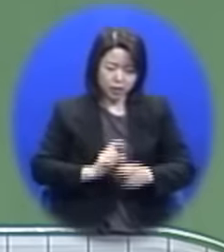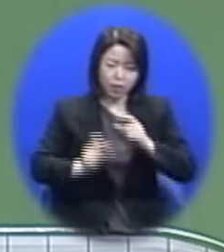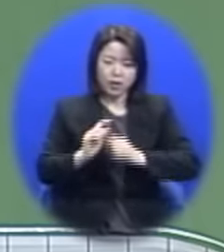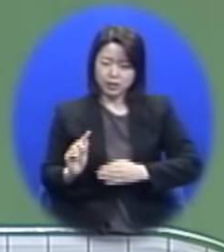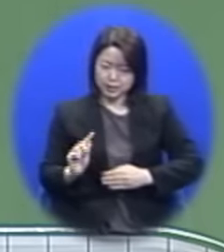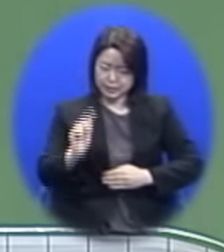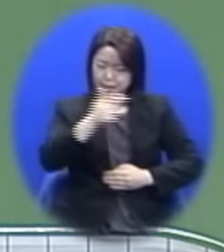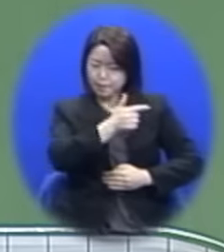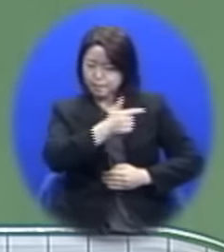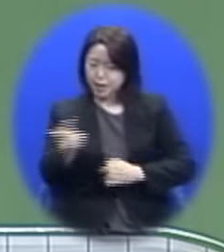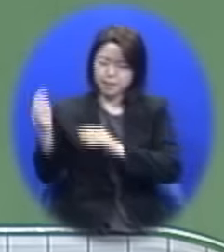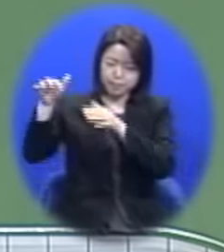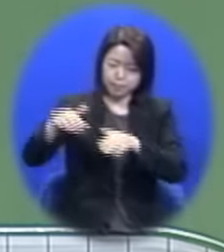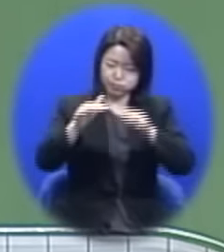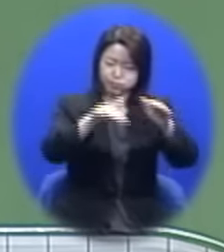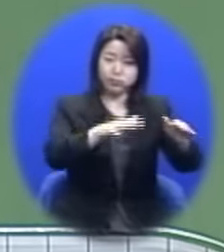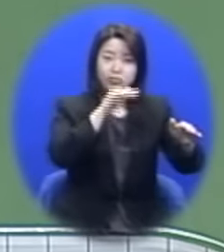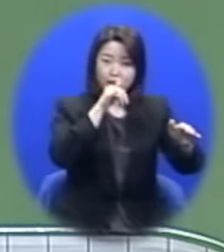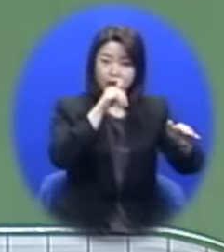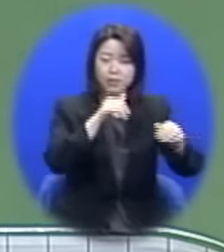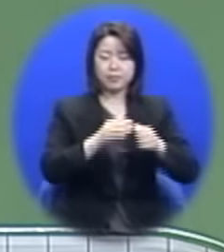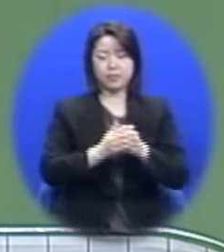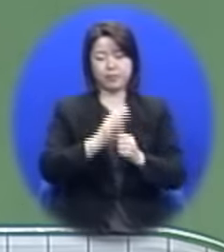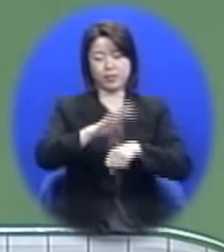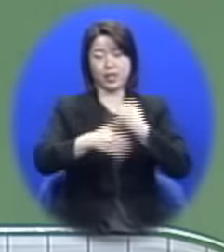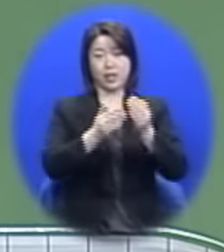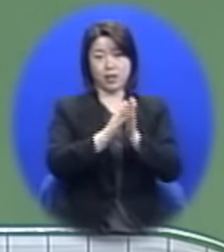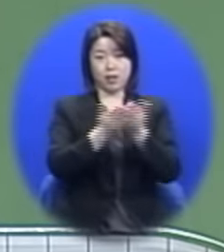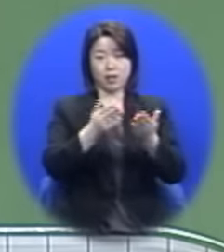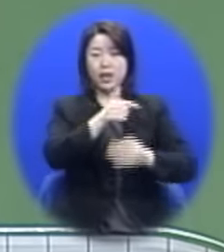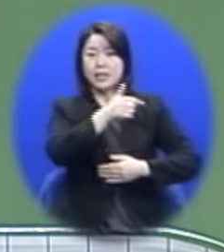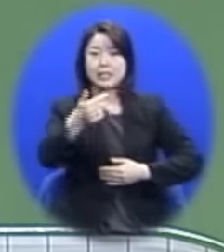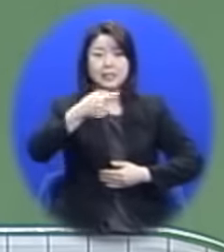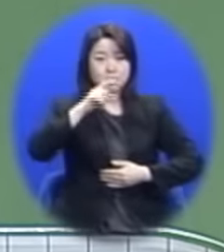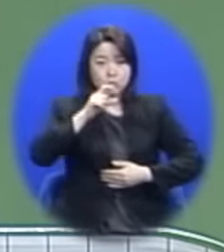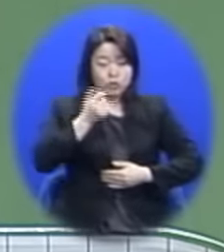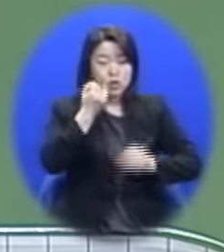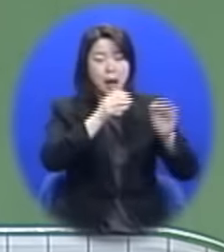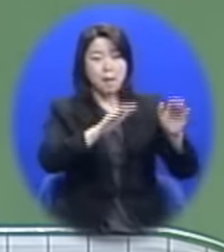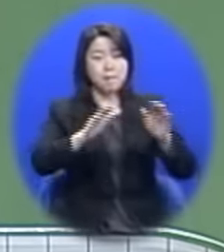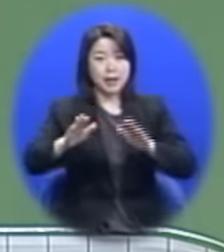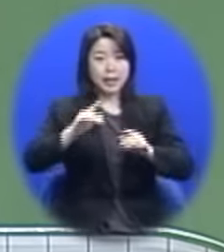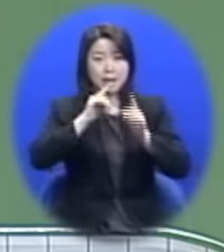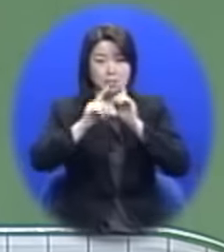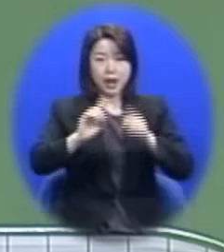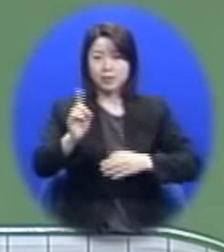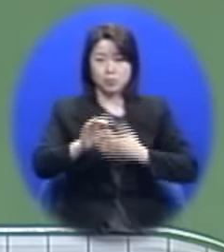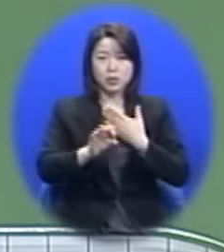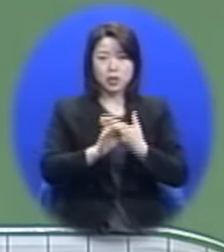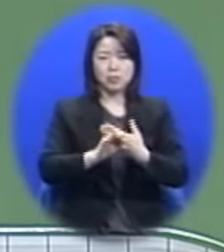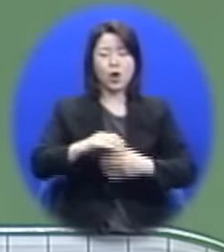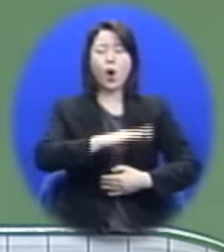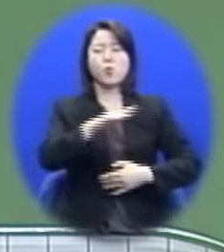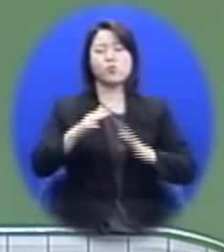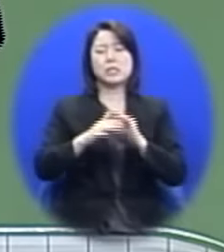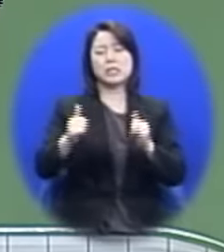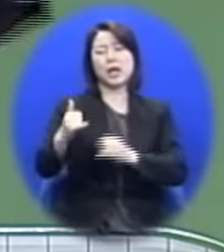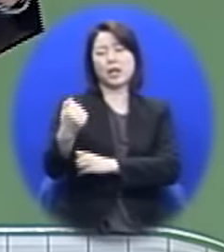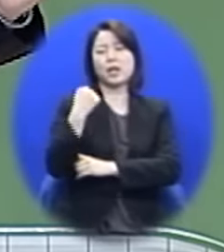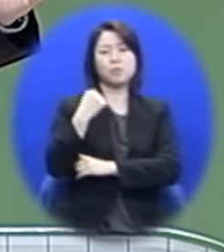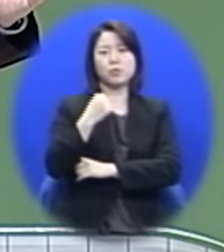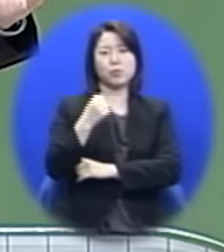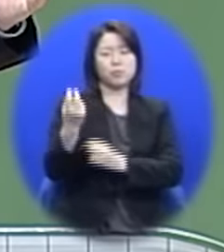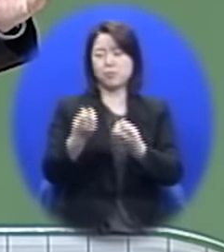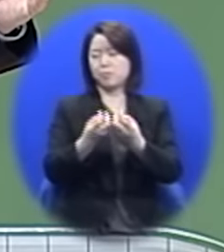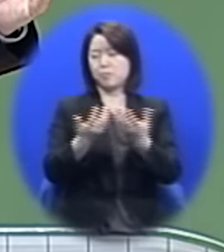지릅니다. 성경에서 큰 물이나 바다라고 말하는 것은 우리 인간의 힘으로는 도무지 어찌할 수 없는